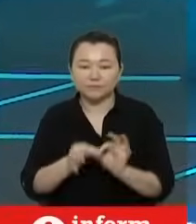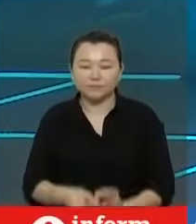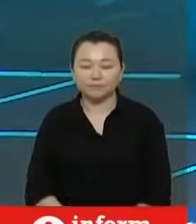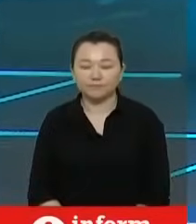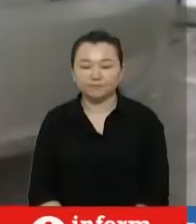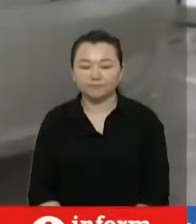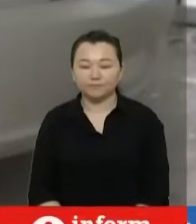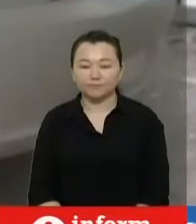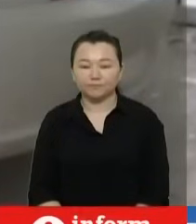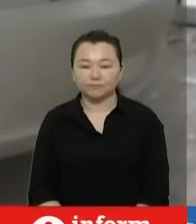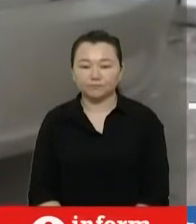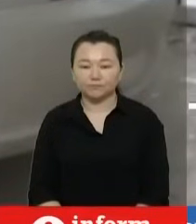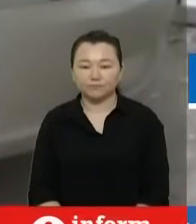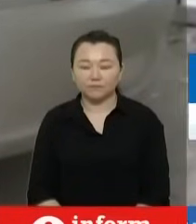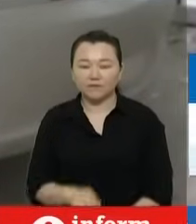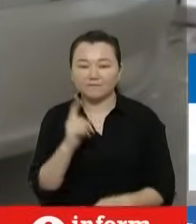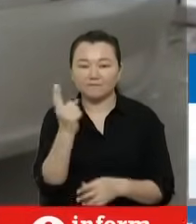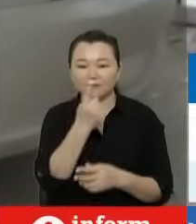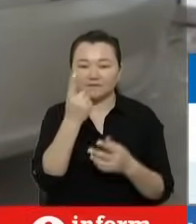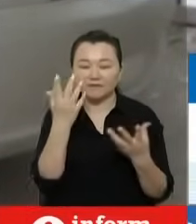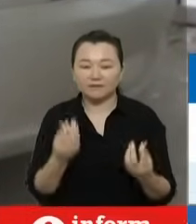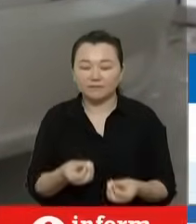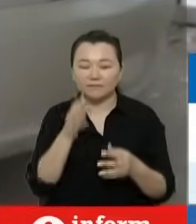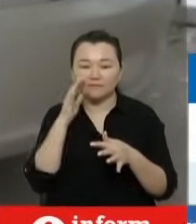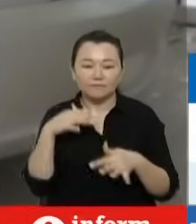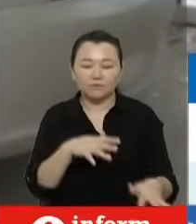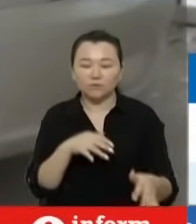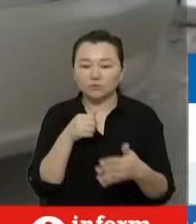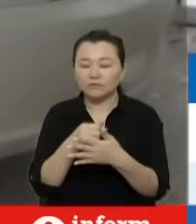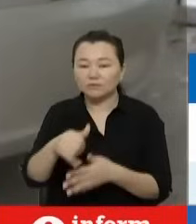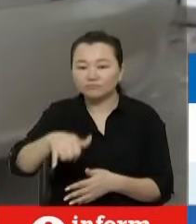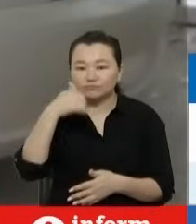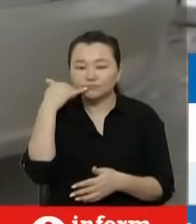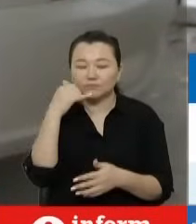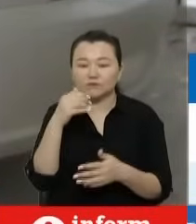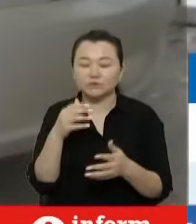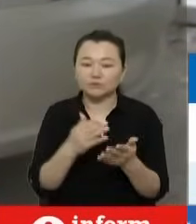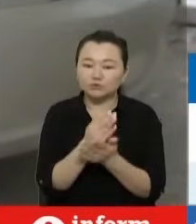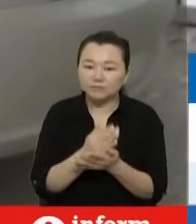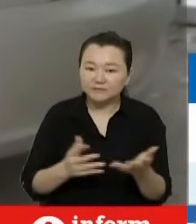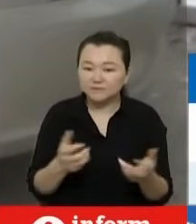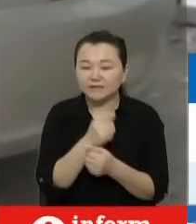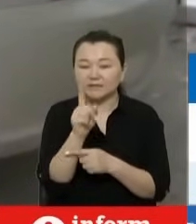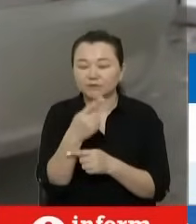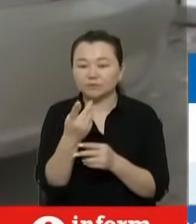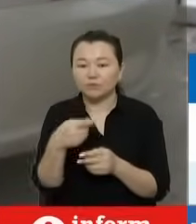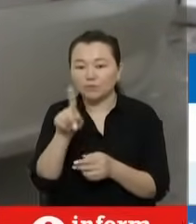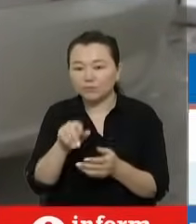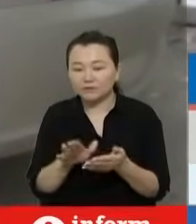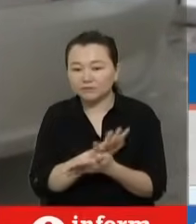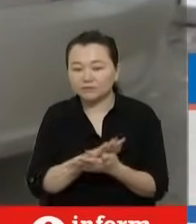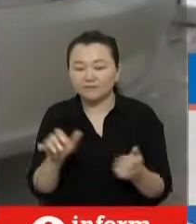Ержанова. В первые дни паводков дозвониться в службу спасения либо в единый контакт-центр было